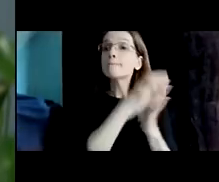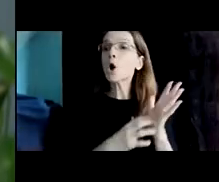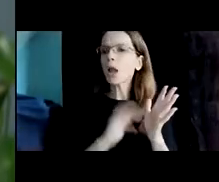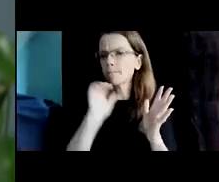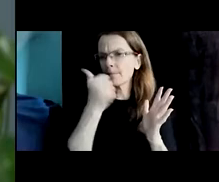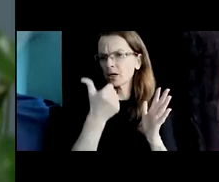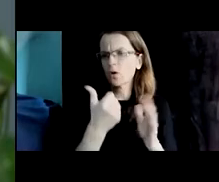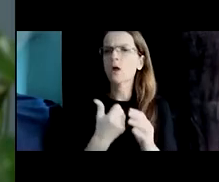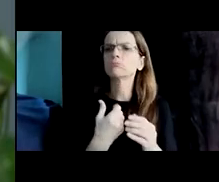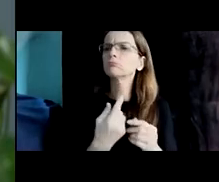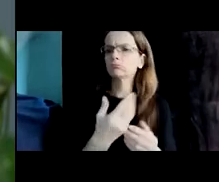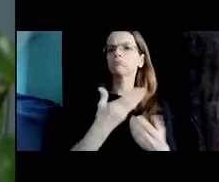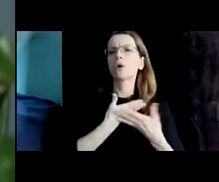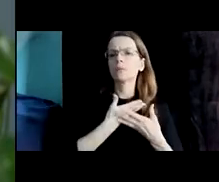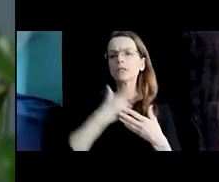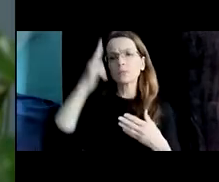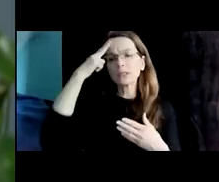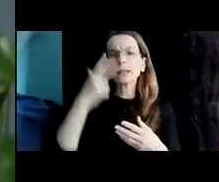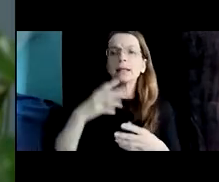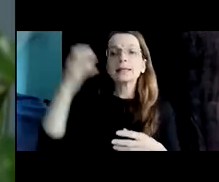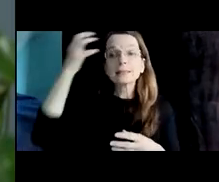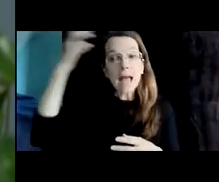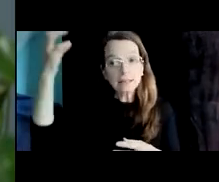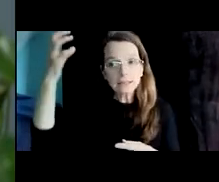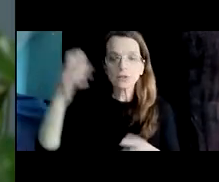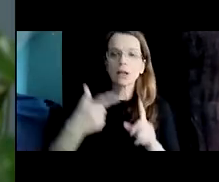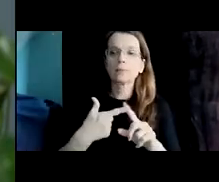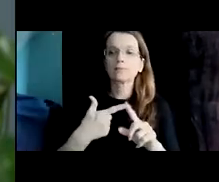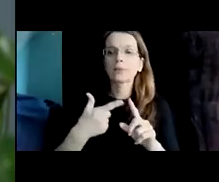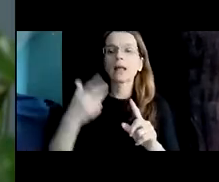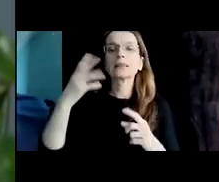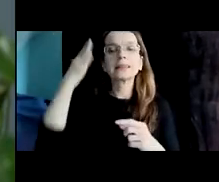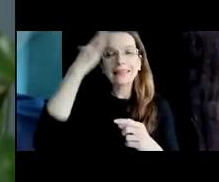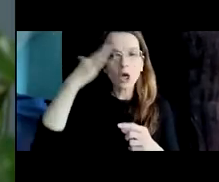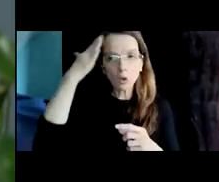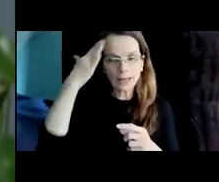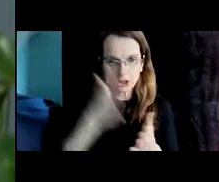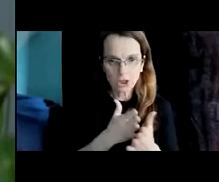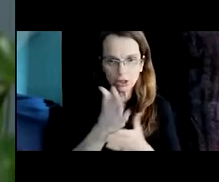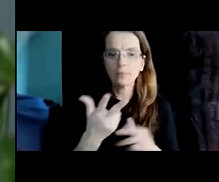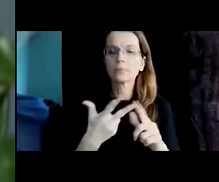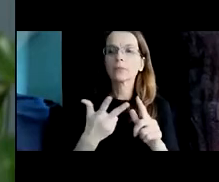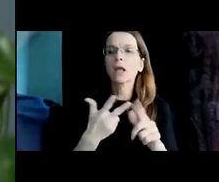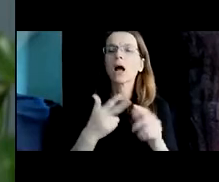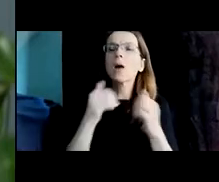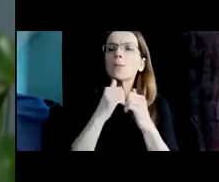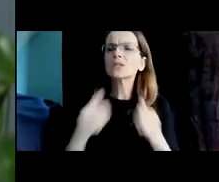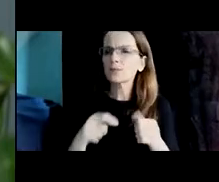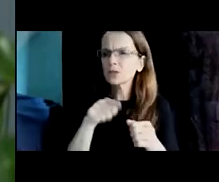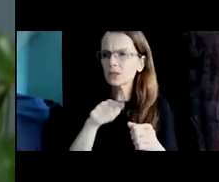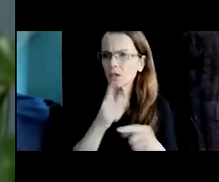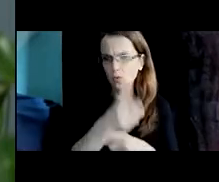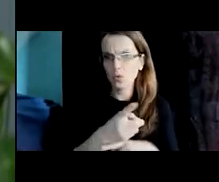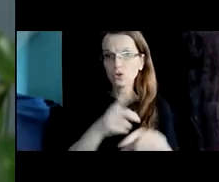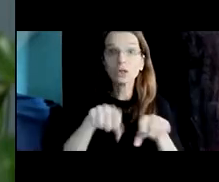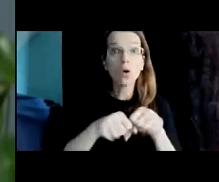seznanijo z nekaterimi znanstvenimi spoznanji, teoretičnimi izhodišči, prepoznavanjem in posebnostmi določene okvare oziroma